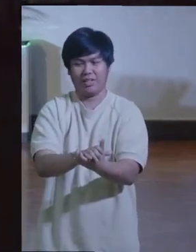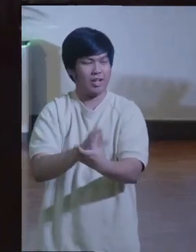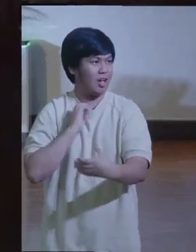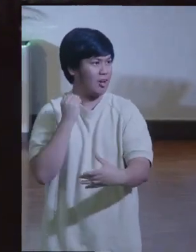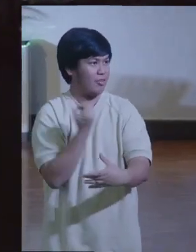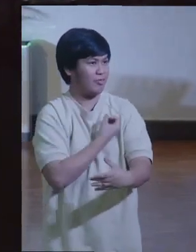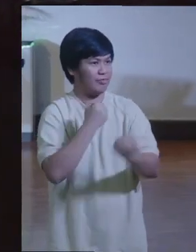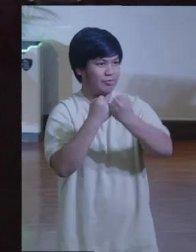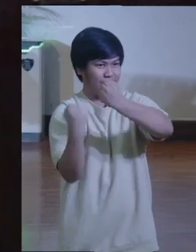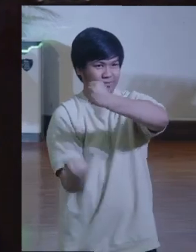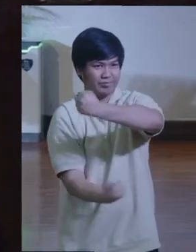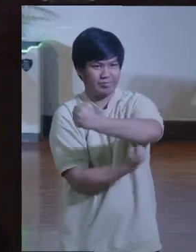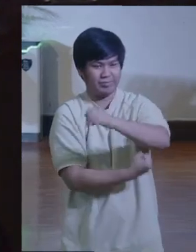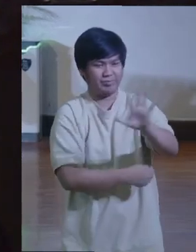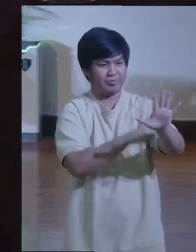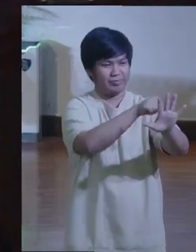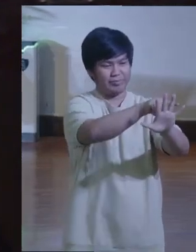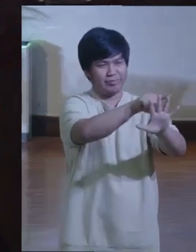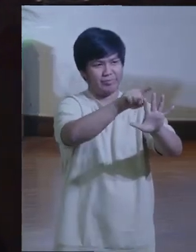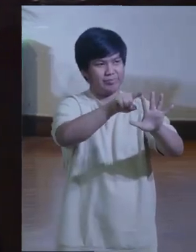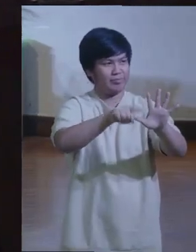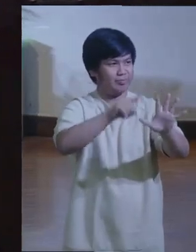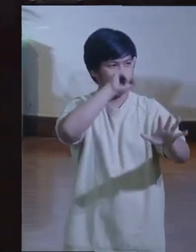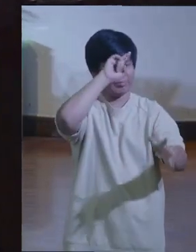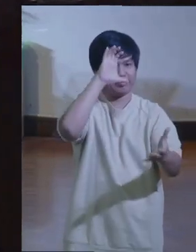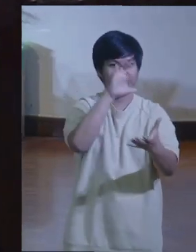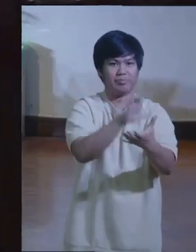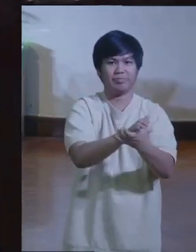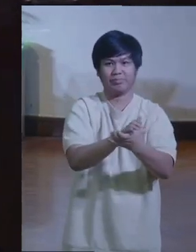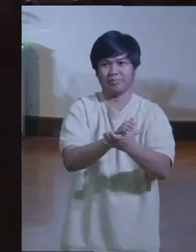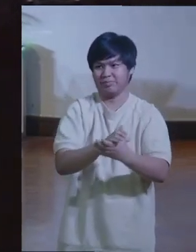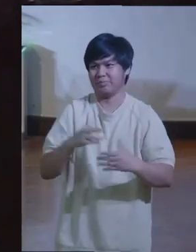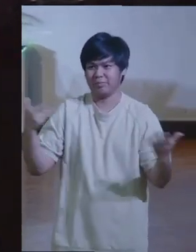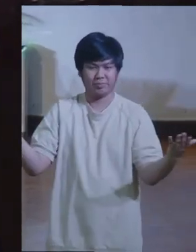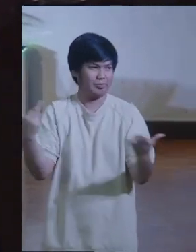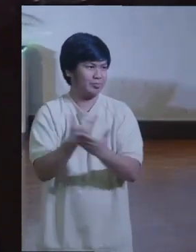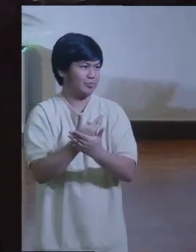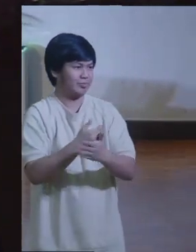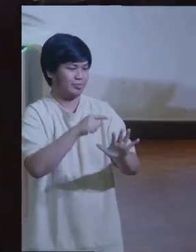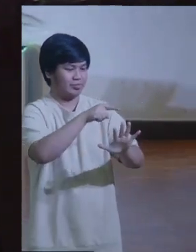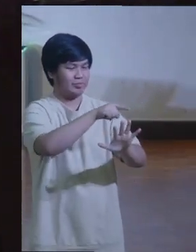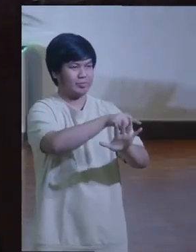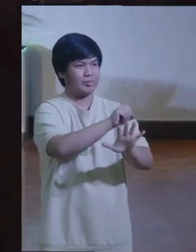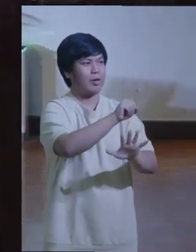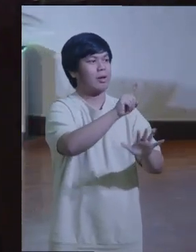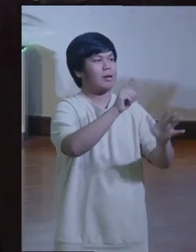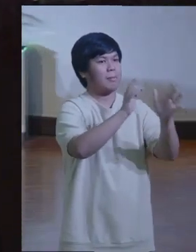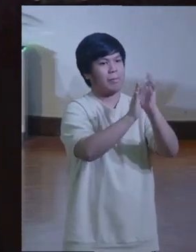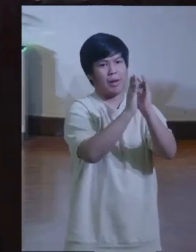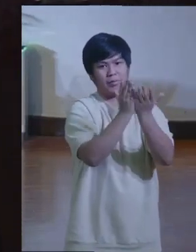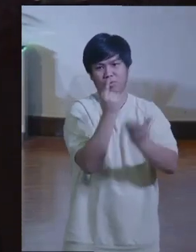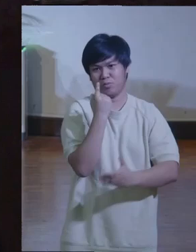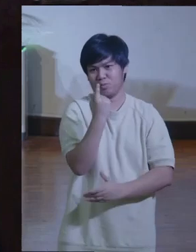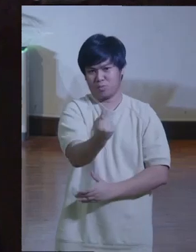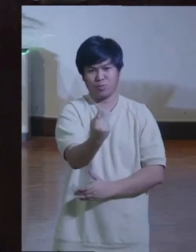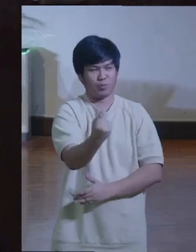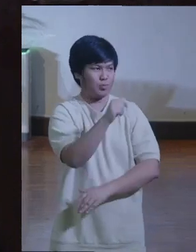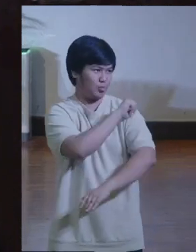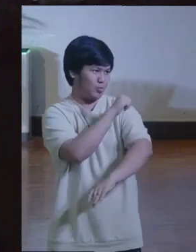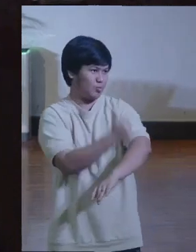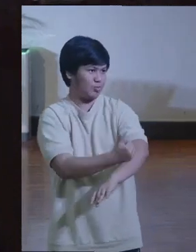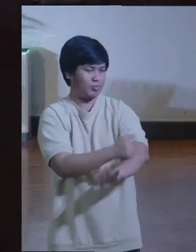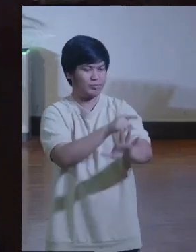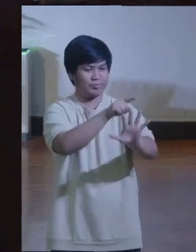foundation po na yan ay yung 5 solas ng Reformation. Sola Scriptura, by the Scriptures